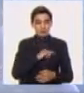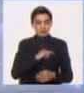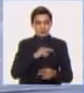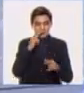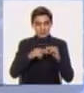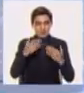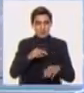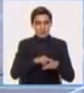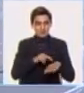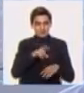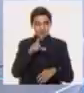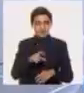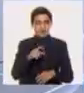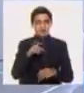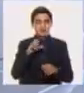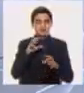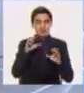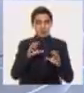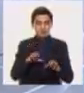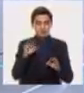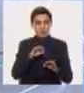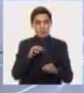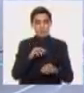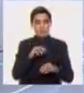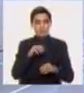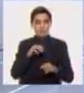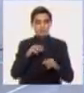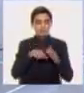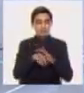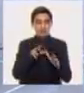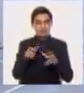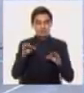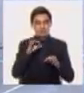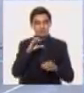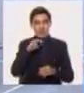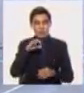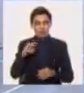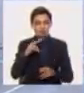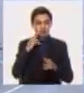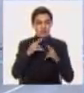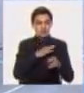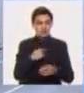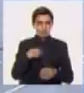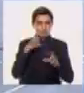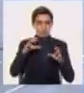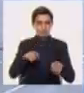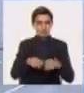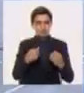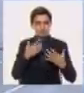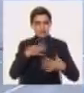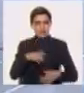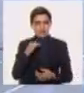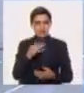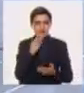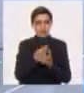айрылған полицейлер заңгер жалдап массаж салонының үстінен шағым түсірді. Ешқандай заң бұзбадым деген ол, өз